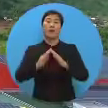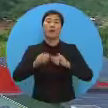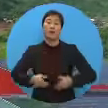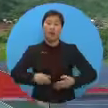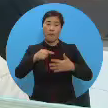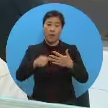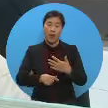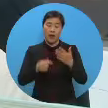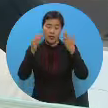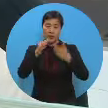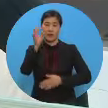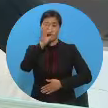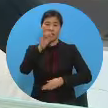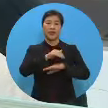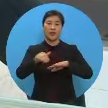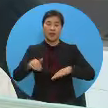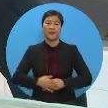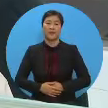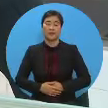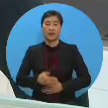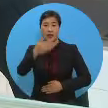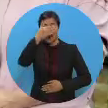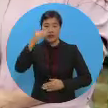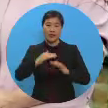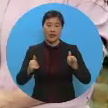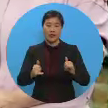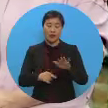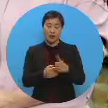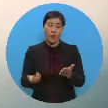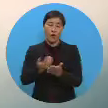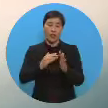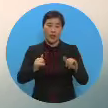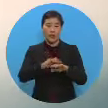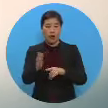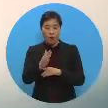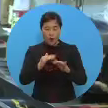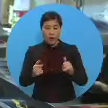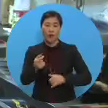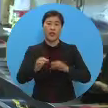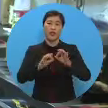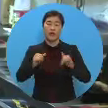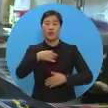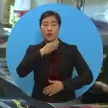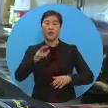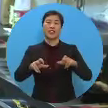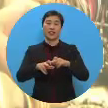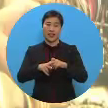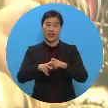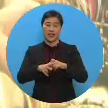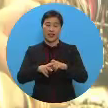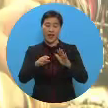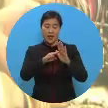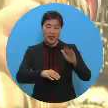형성에 필요한 시책을 중점적으로 발굴합니다. 청년, 귀촌인, 농어업인, 소상공인, 노인, 장애인